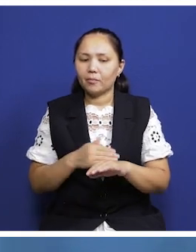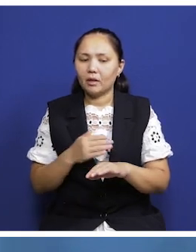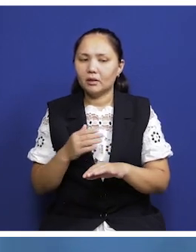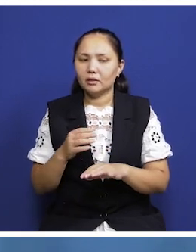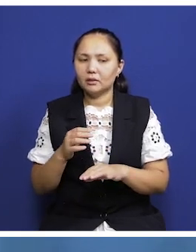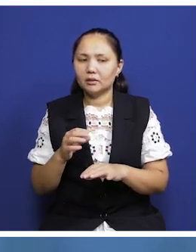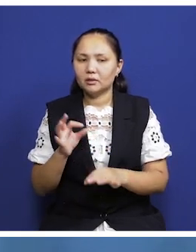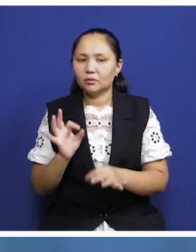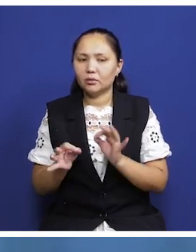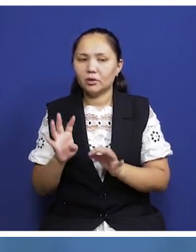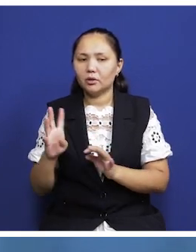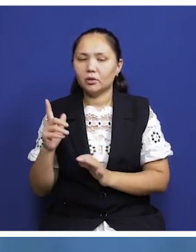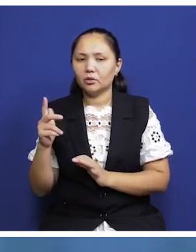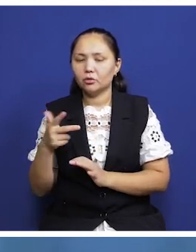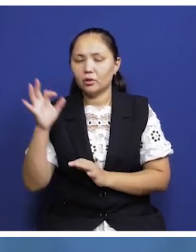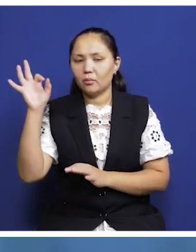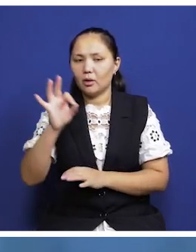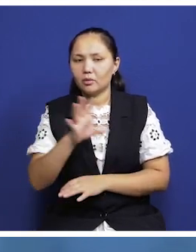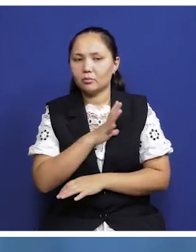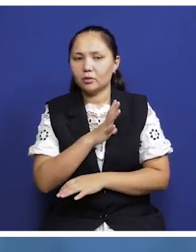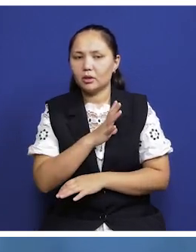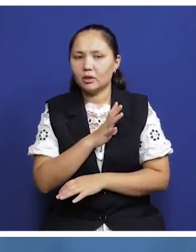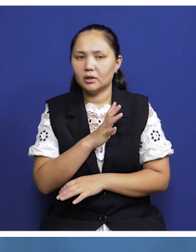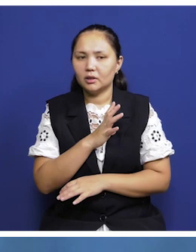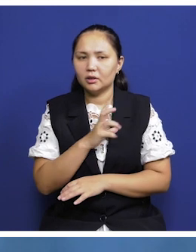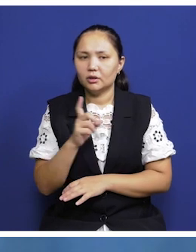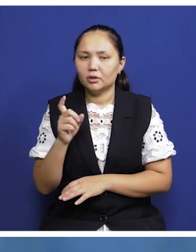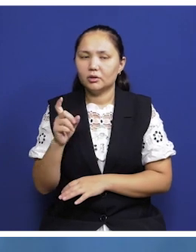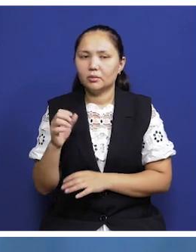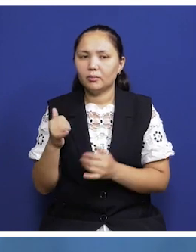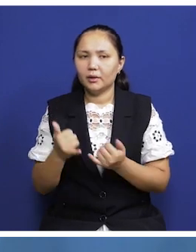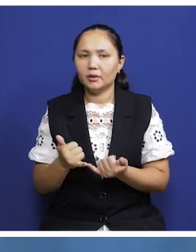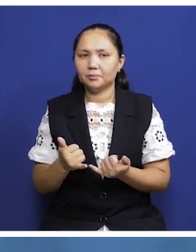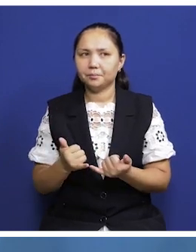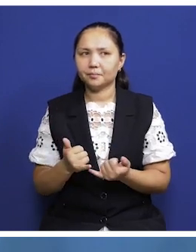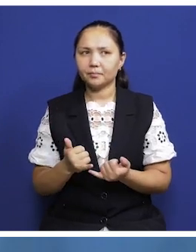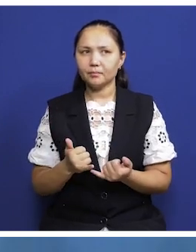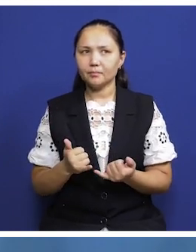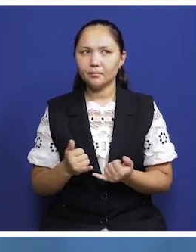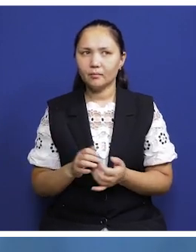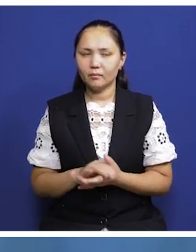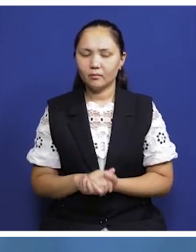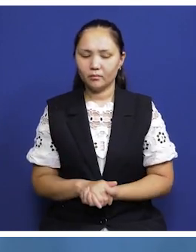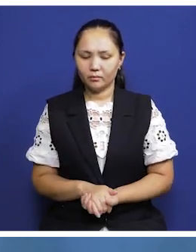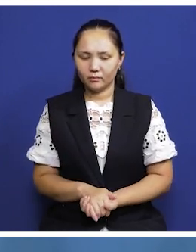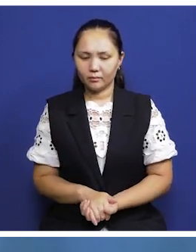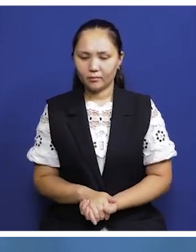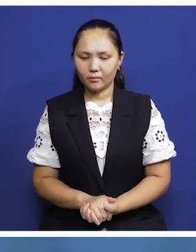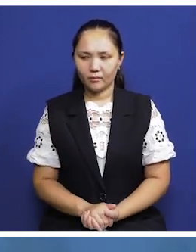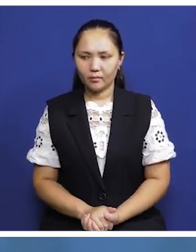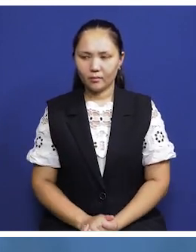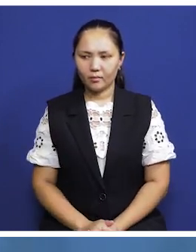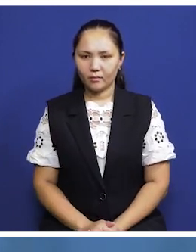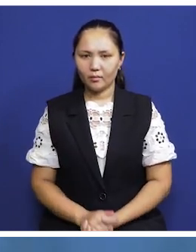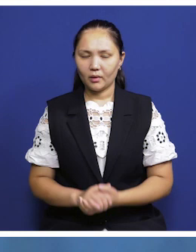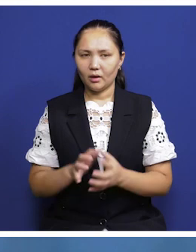пайыз болған. Немесе 184 шақырым жолдар асфальттанған болатын. Биылғы жылы осы 2019-дан бері айттым ғой, ауыл ел бесігі